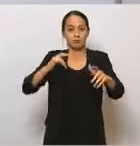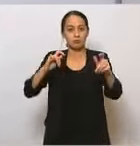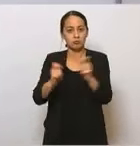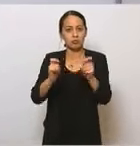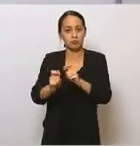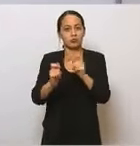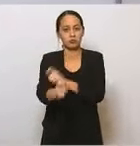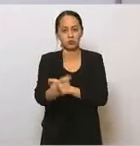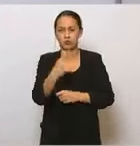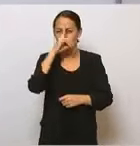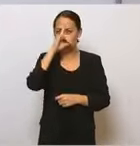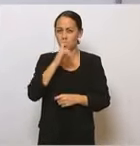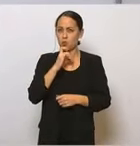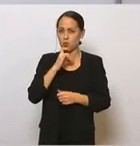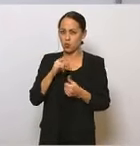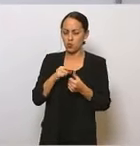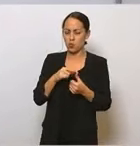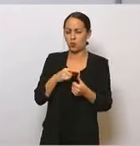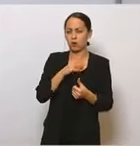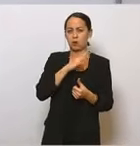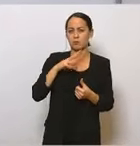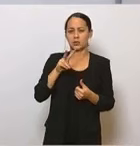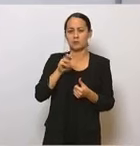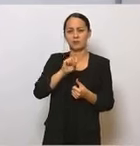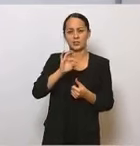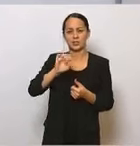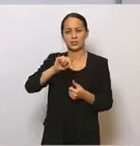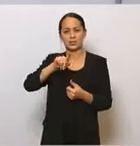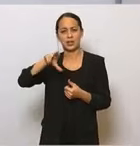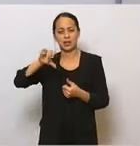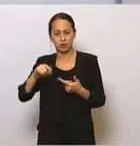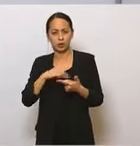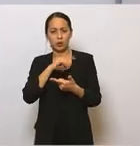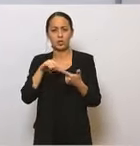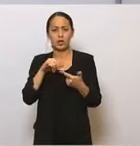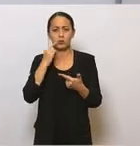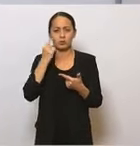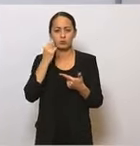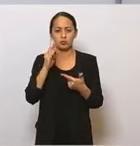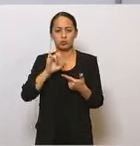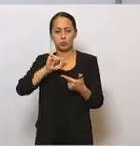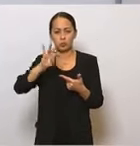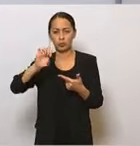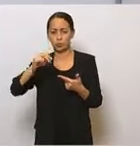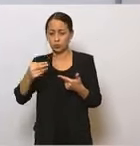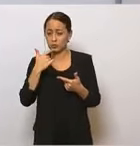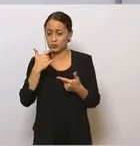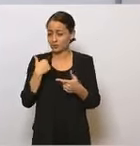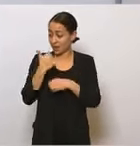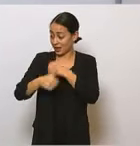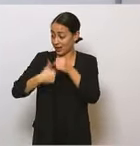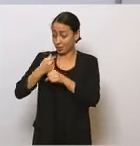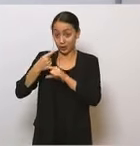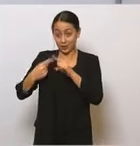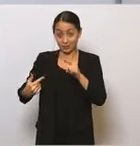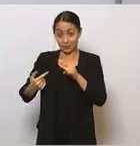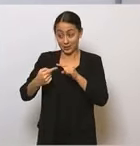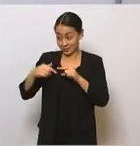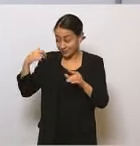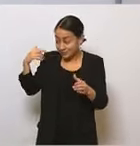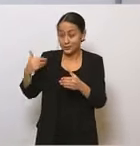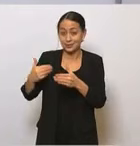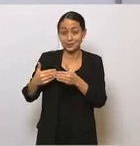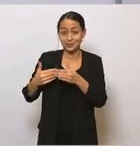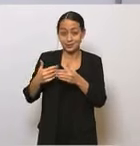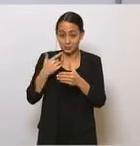en décembre, mi-décembre 2020. Nous sommes aujourd'hui à peine un an plus tard. On espère qu'on pourra les adopter dans